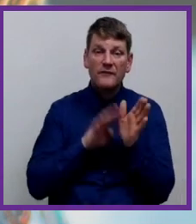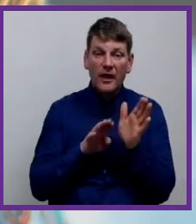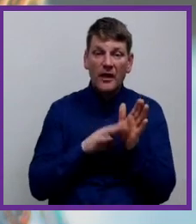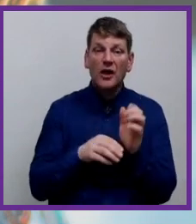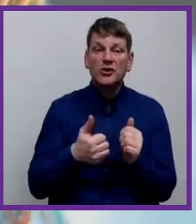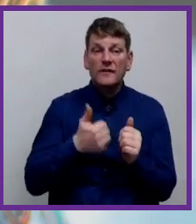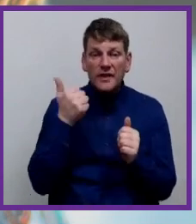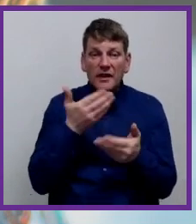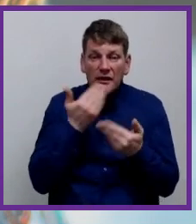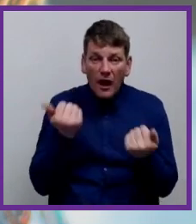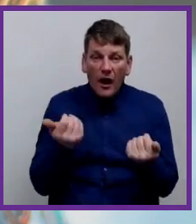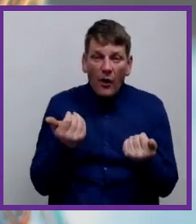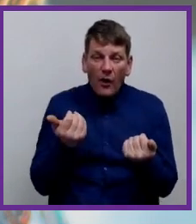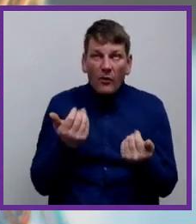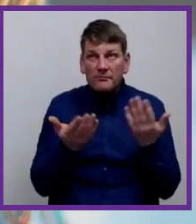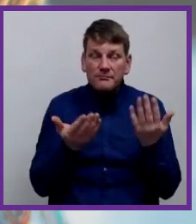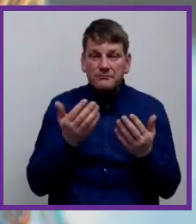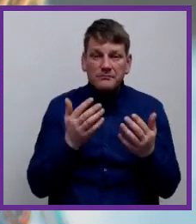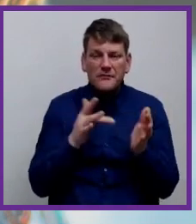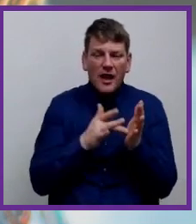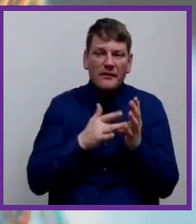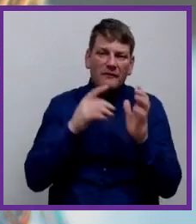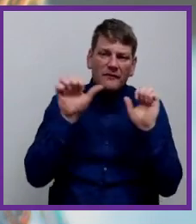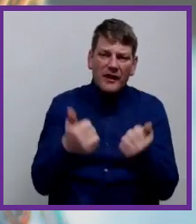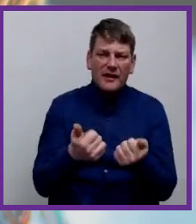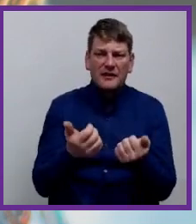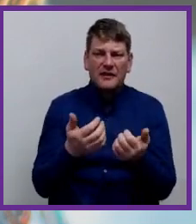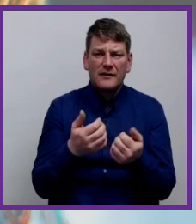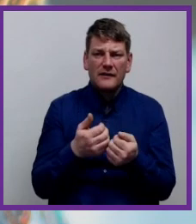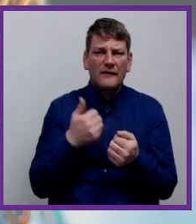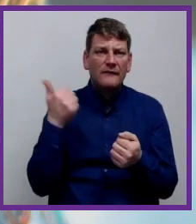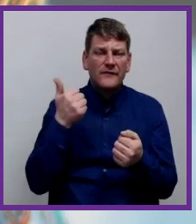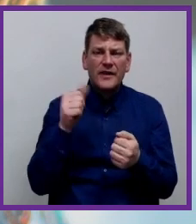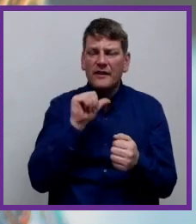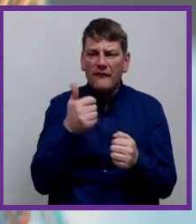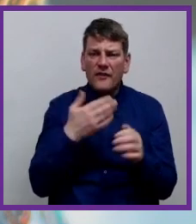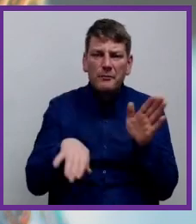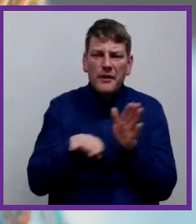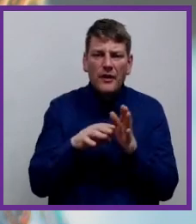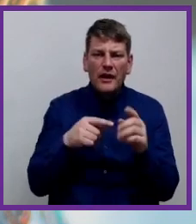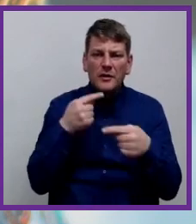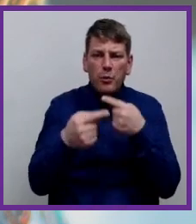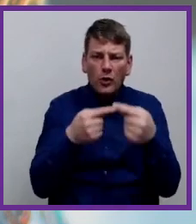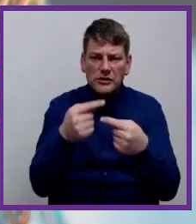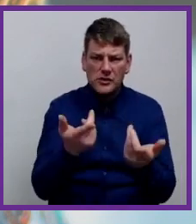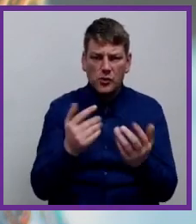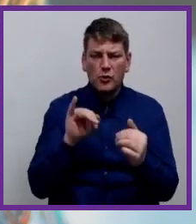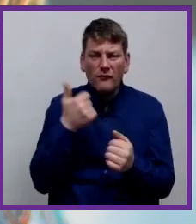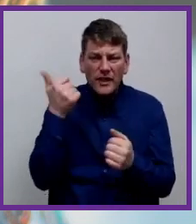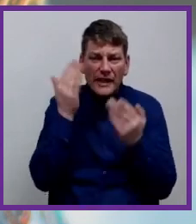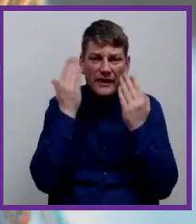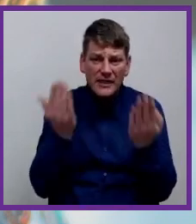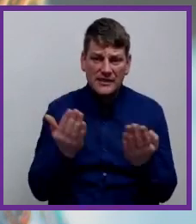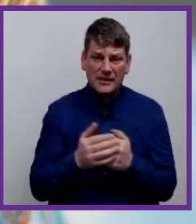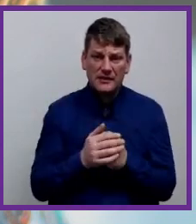nav kaut kādā veidā, viņi nevar piedalīties procesos, jo viņi nezin. Un